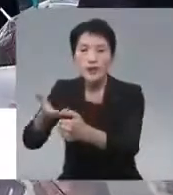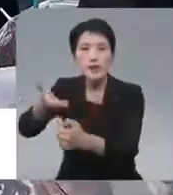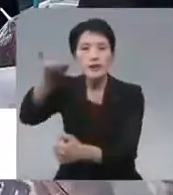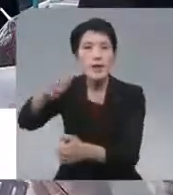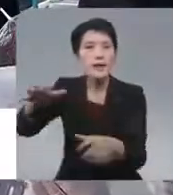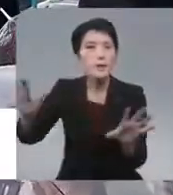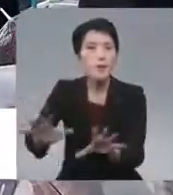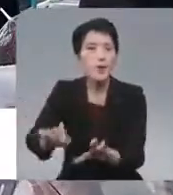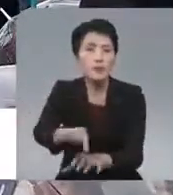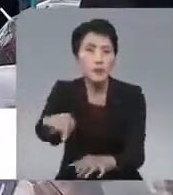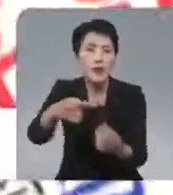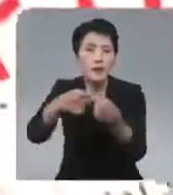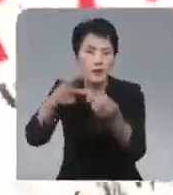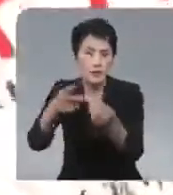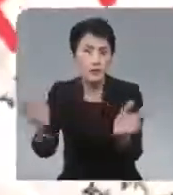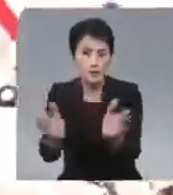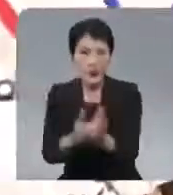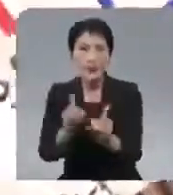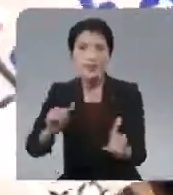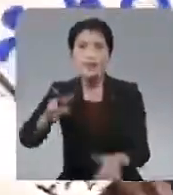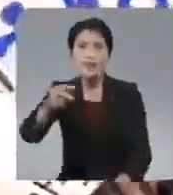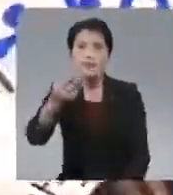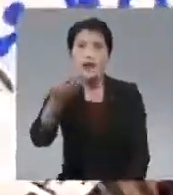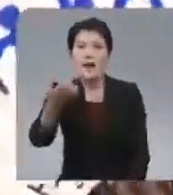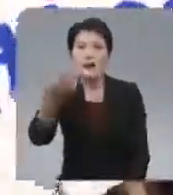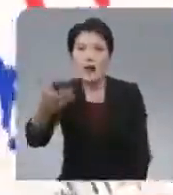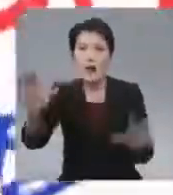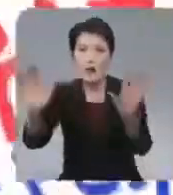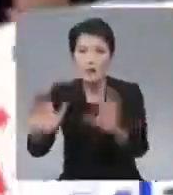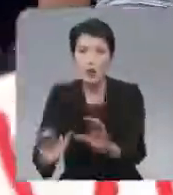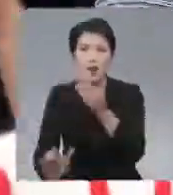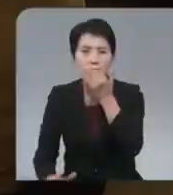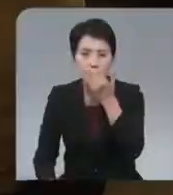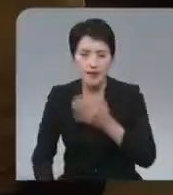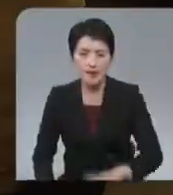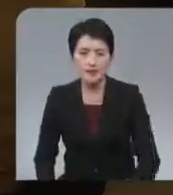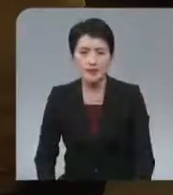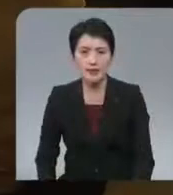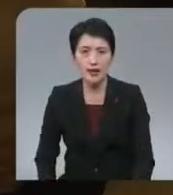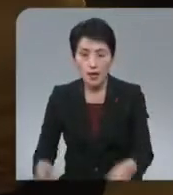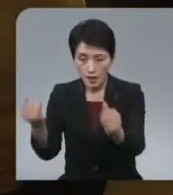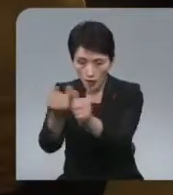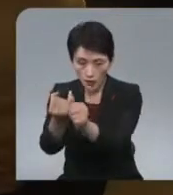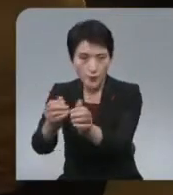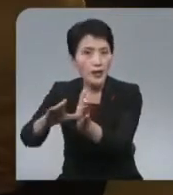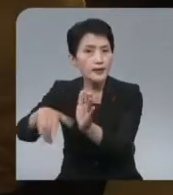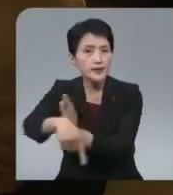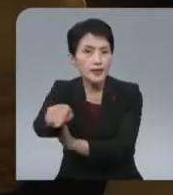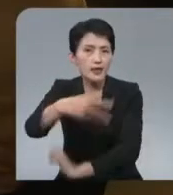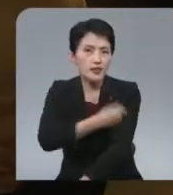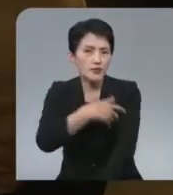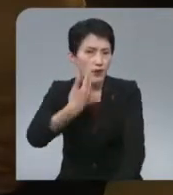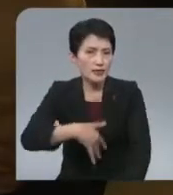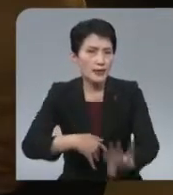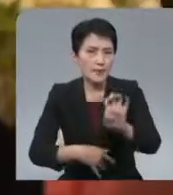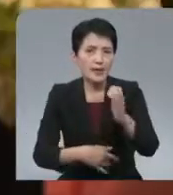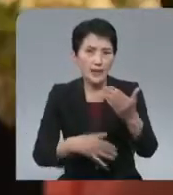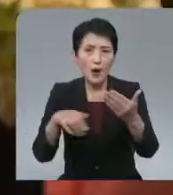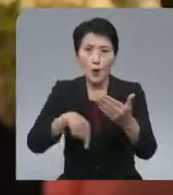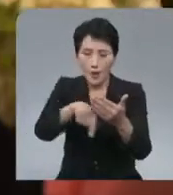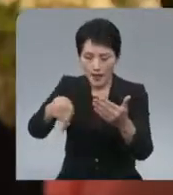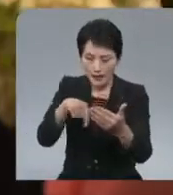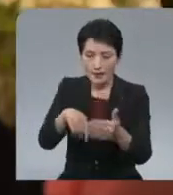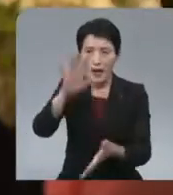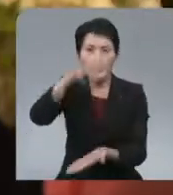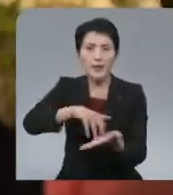des manifestations et des événements seront également durcis ils se réunissent en moins de 50 personnes seront autorisées mais pour des réunions